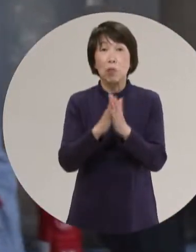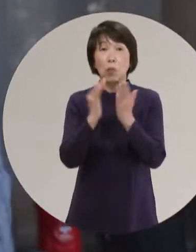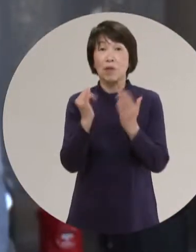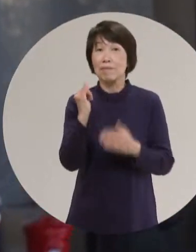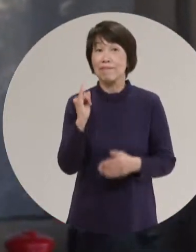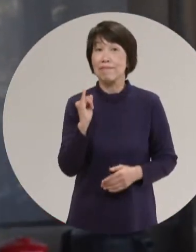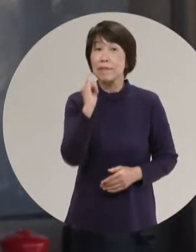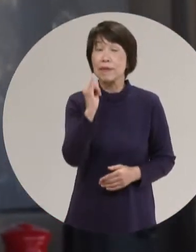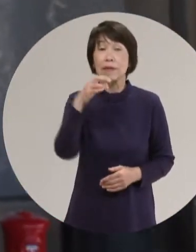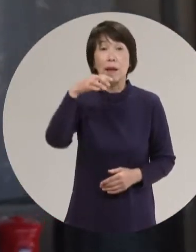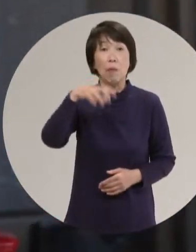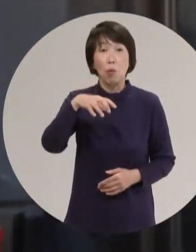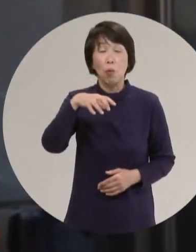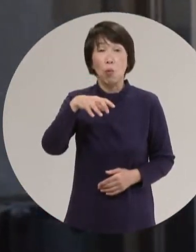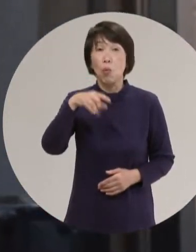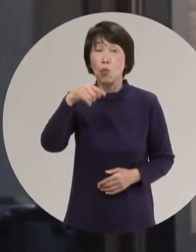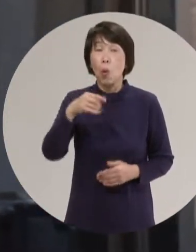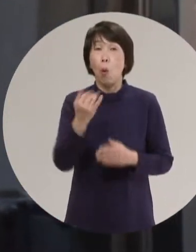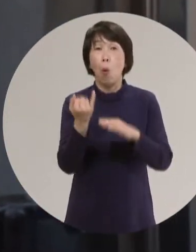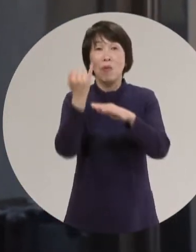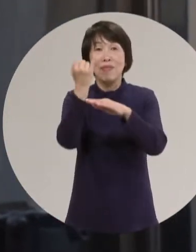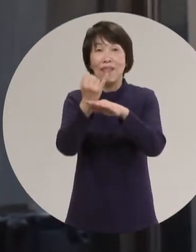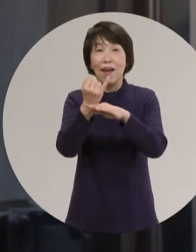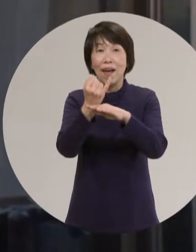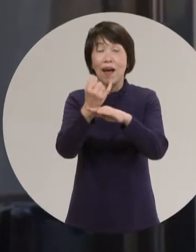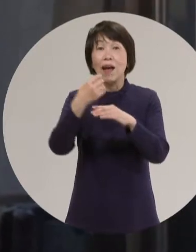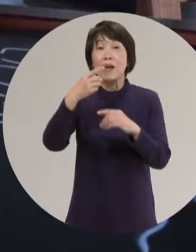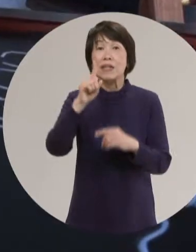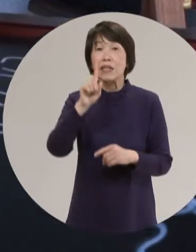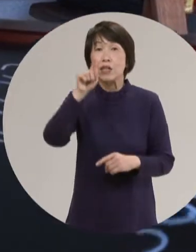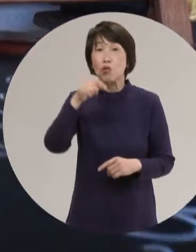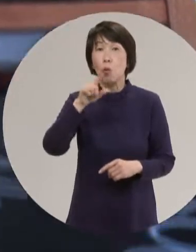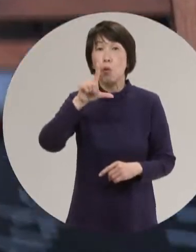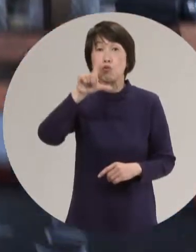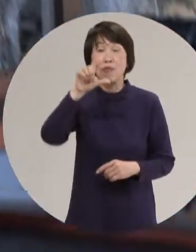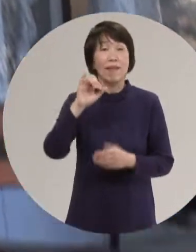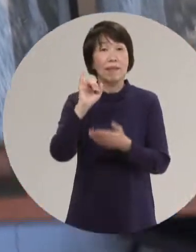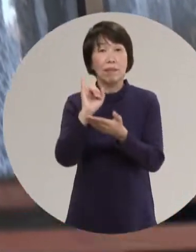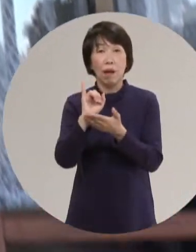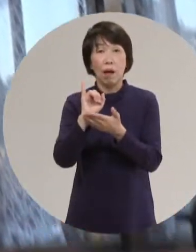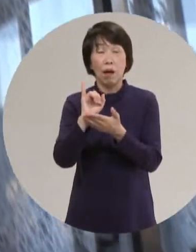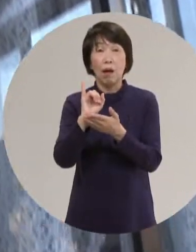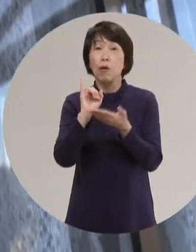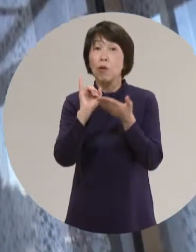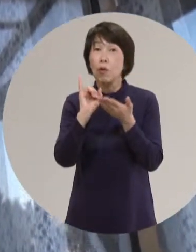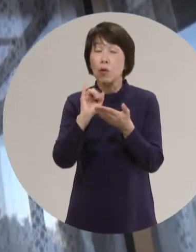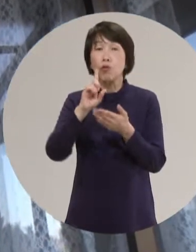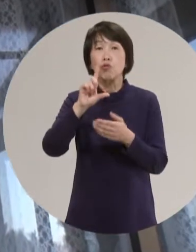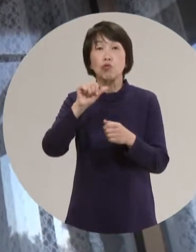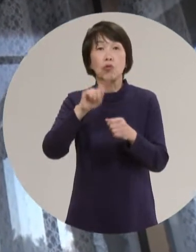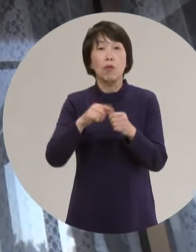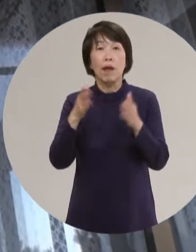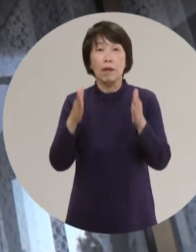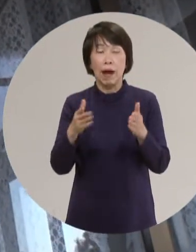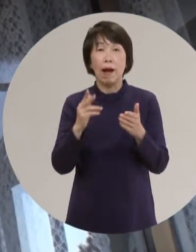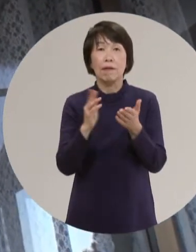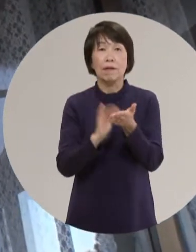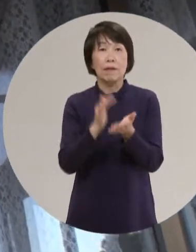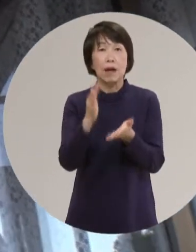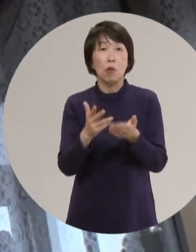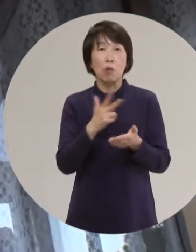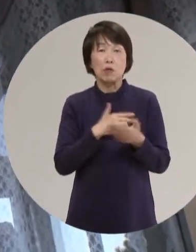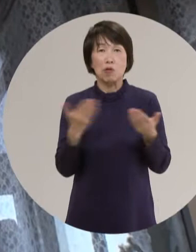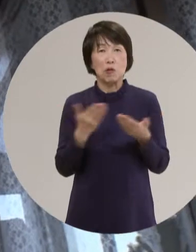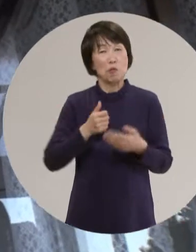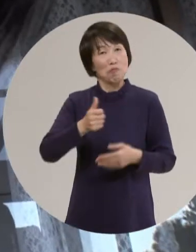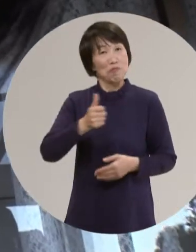橋本さんが訪ねたカフェのオーナー日の上美和さん、15年間看護師として病院や介護施設に勤